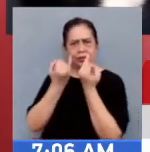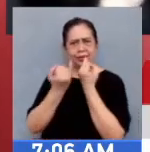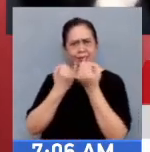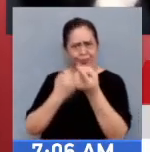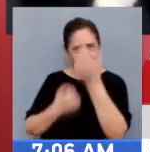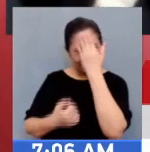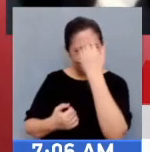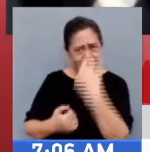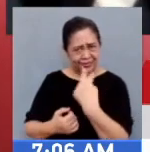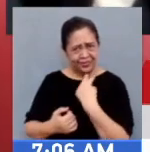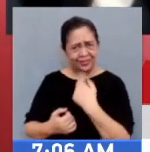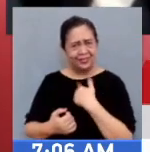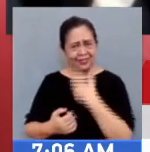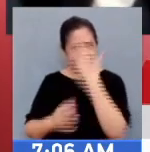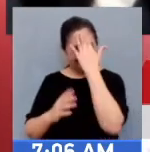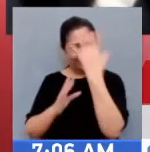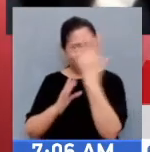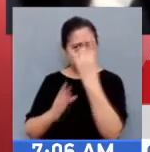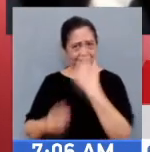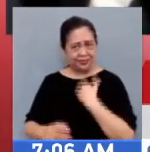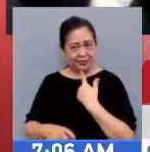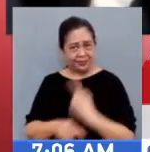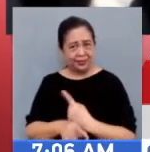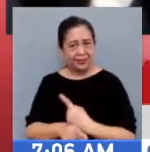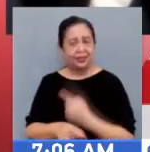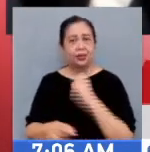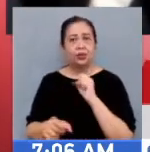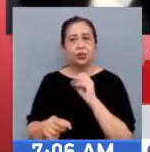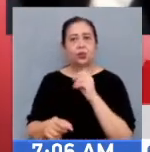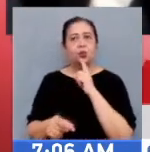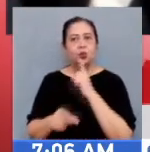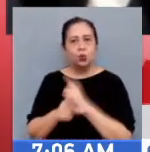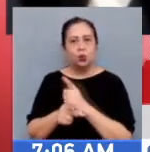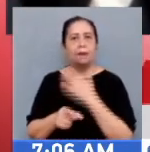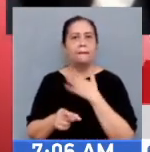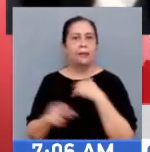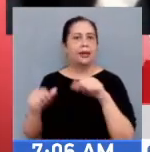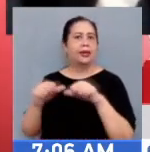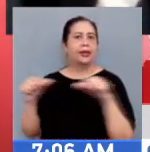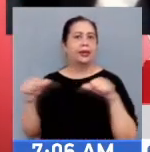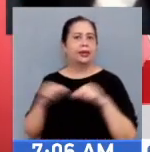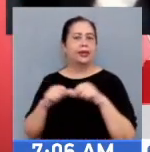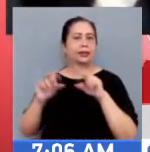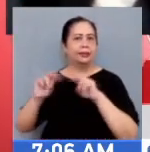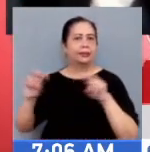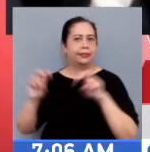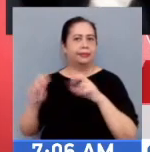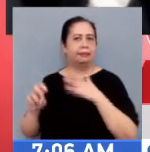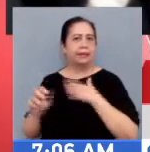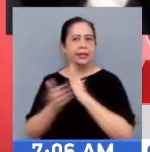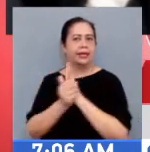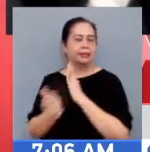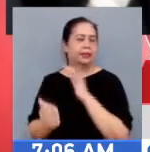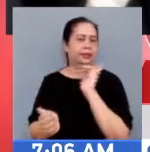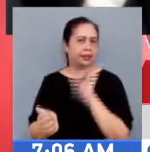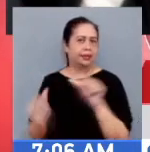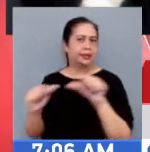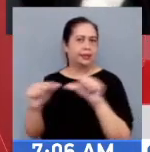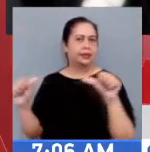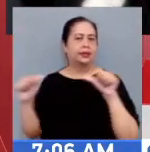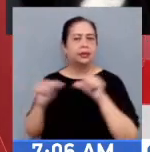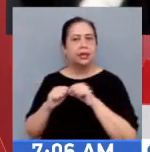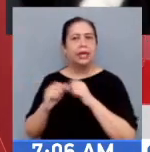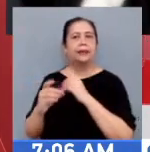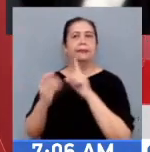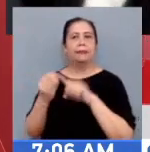So, talagang yan yung areas ng aking research and expertise, yung defense,